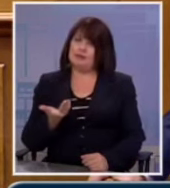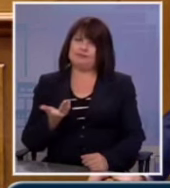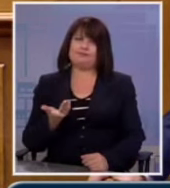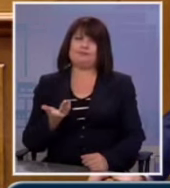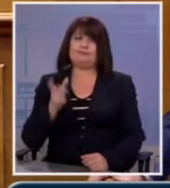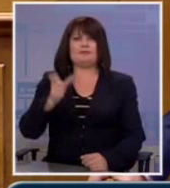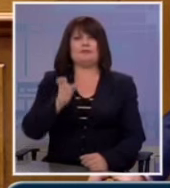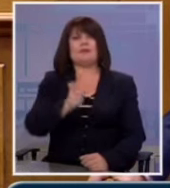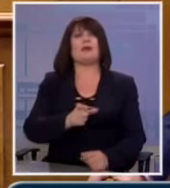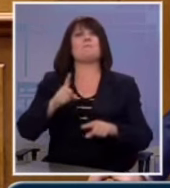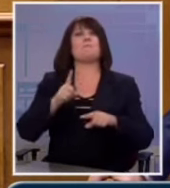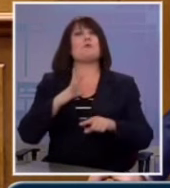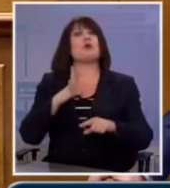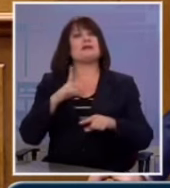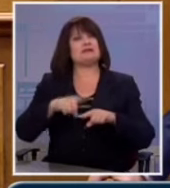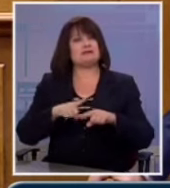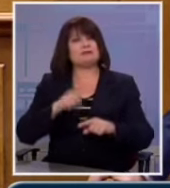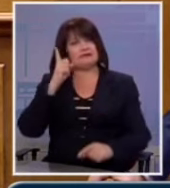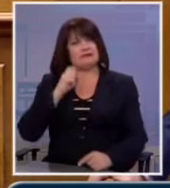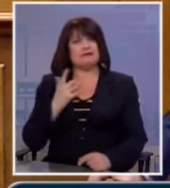κάθε πολίτης αυτού του τόπου γνωρίζει